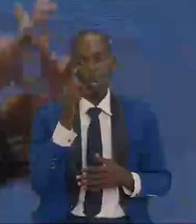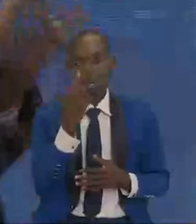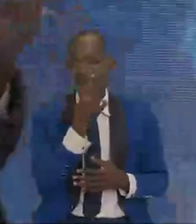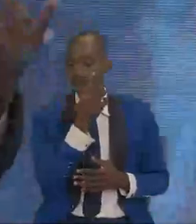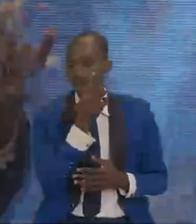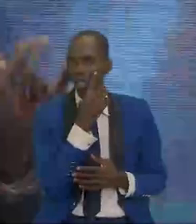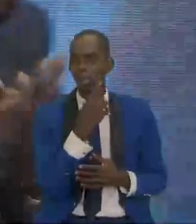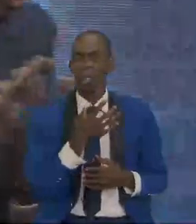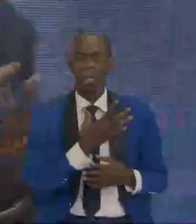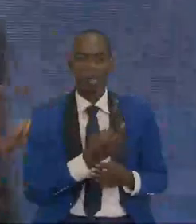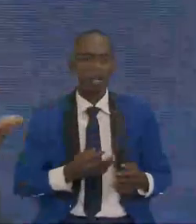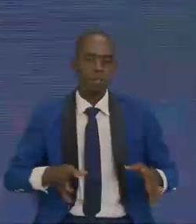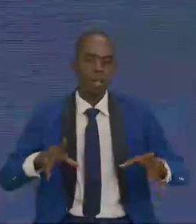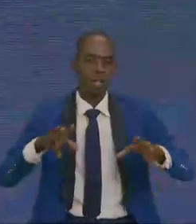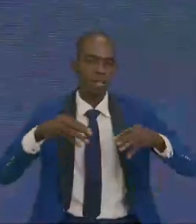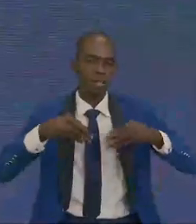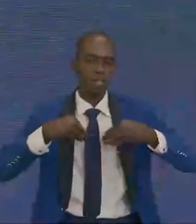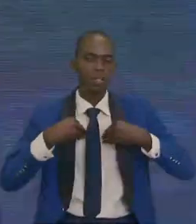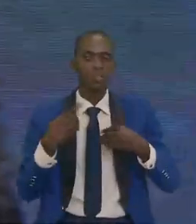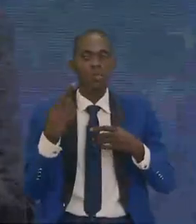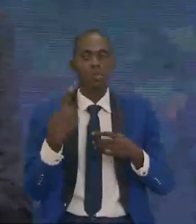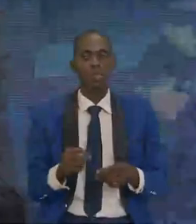cœur, ouvre tes yeux,